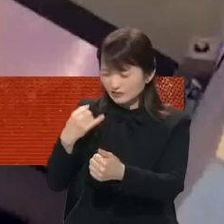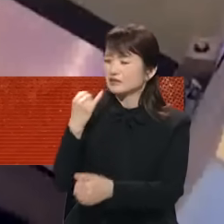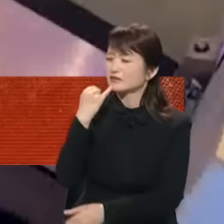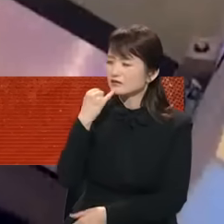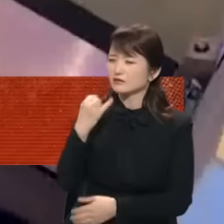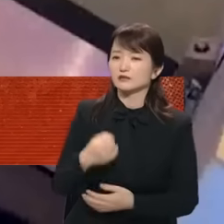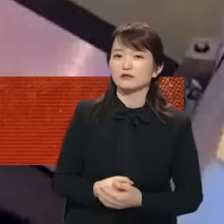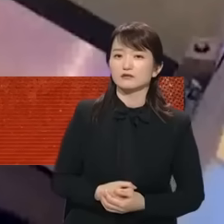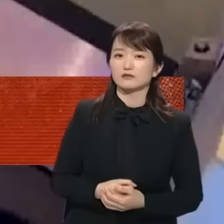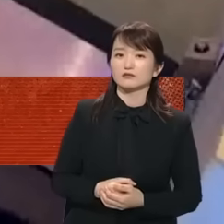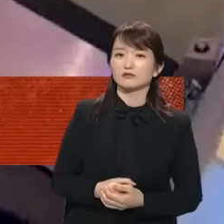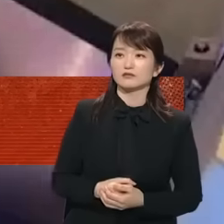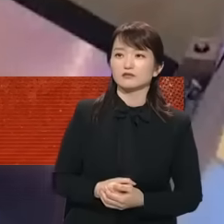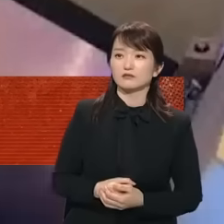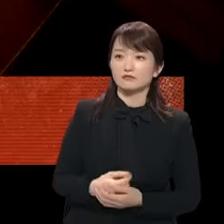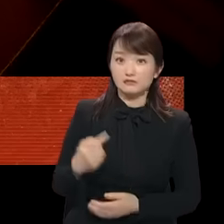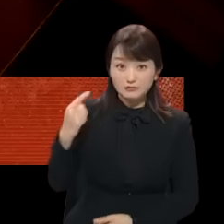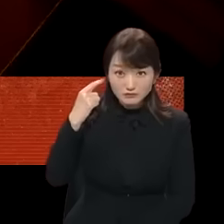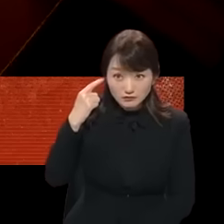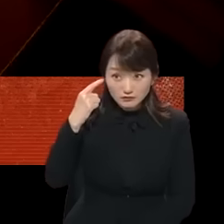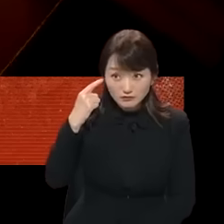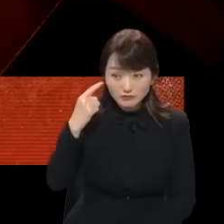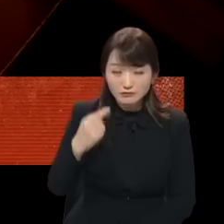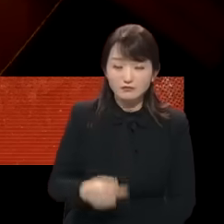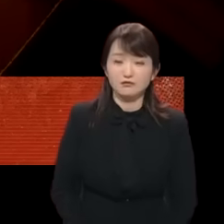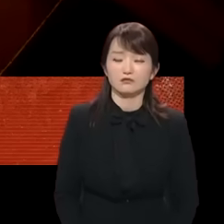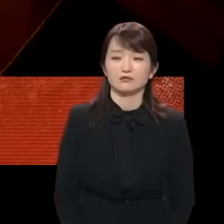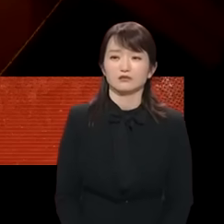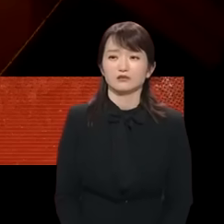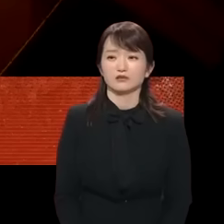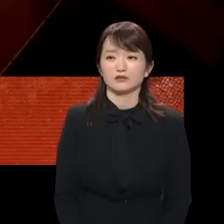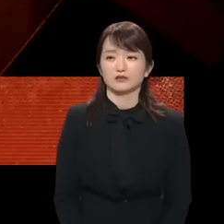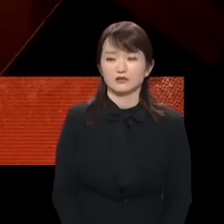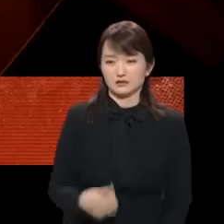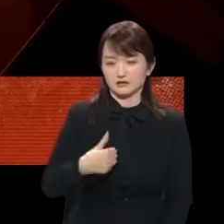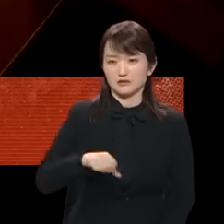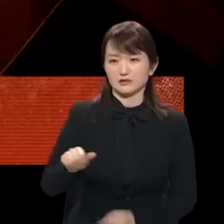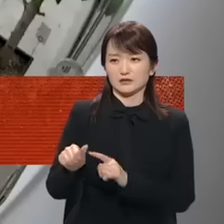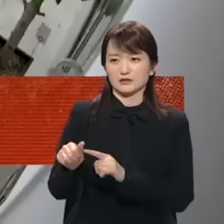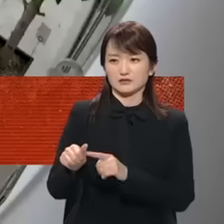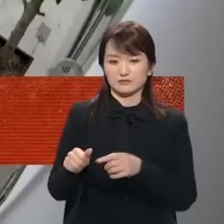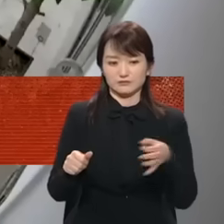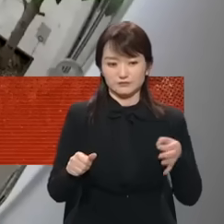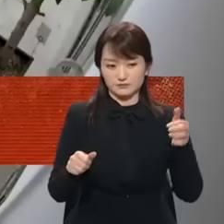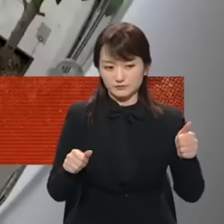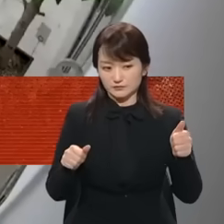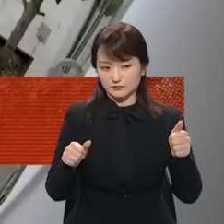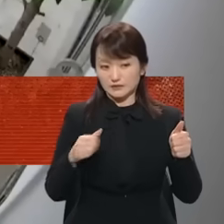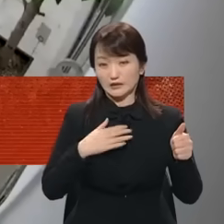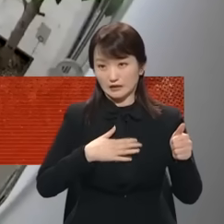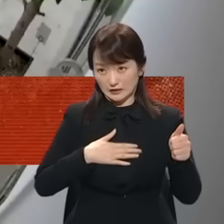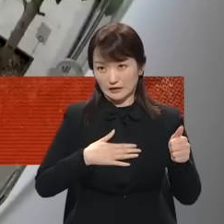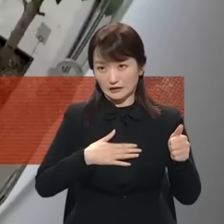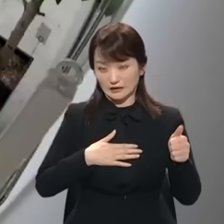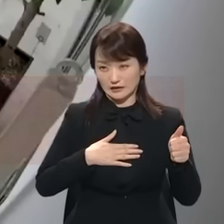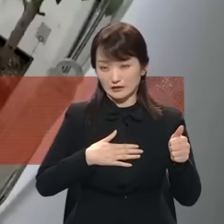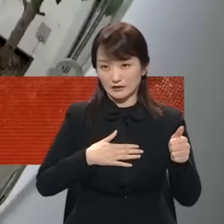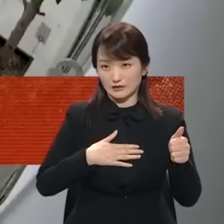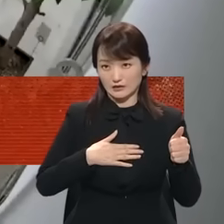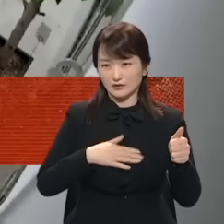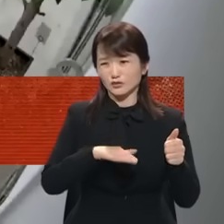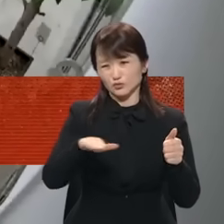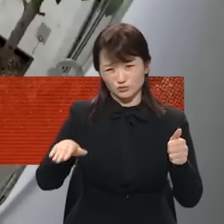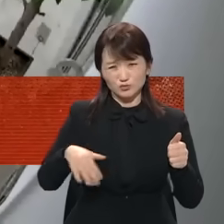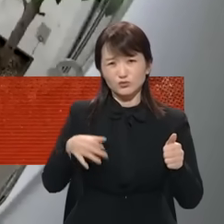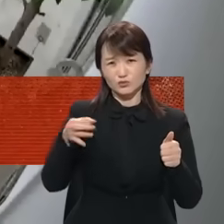된다 이렇게 말하는 걸 분명히 들었다는 부상입니다 하지만 그 아들이 그 사장이 쫓아가는 걸 눈치 채고 그 아버지에게 우리